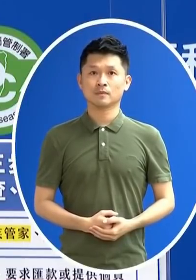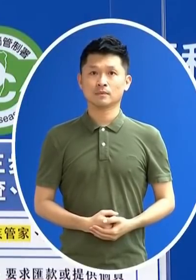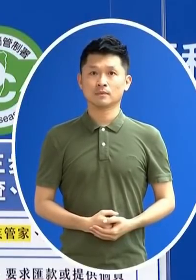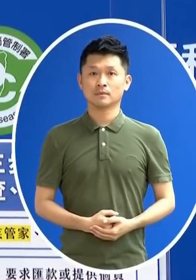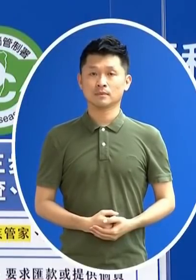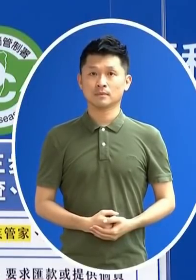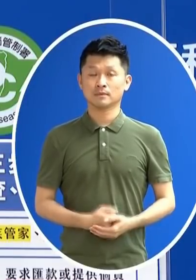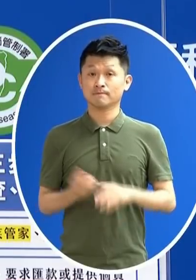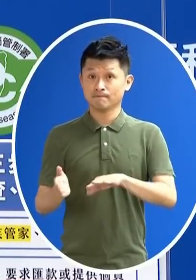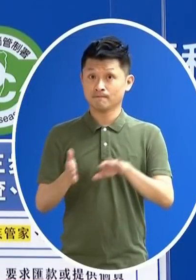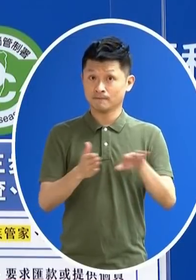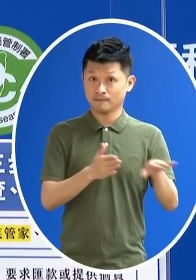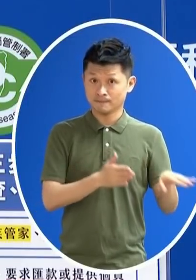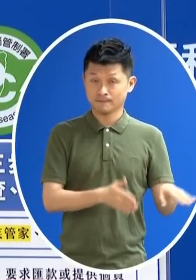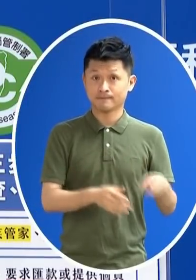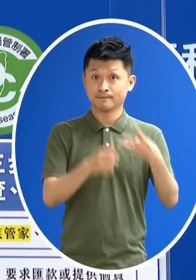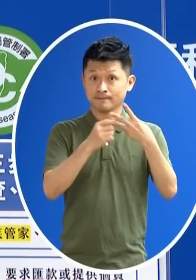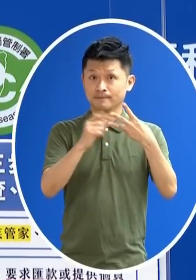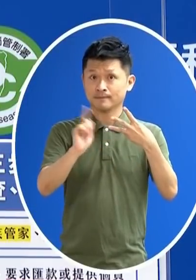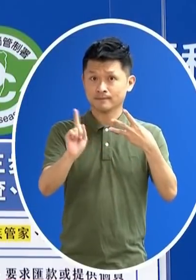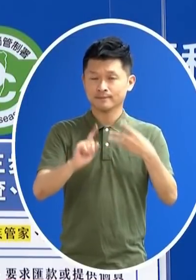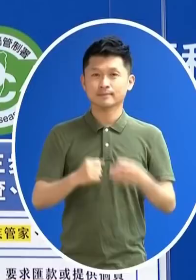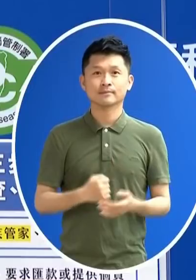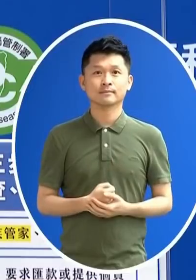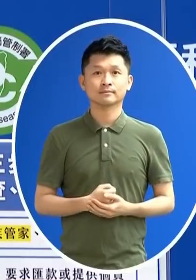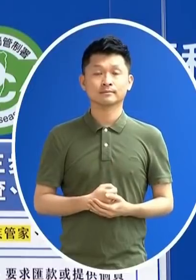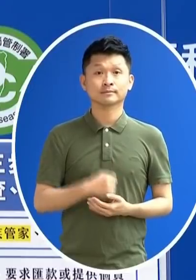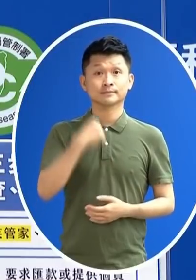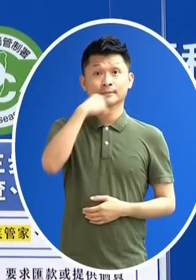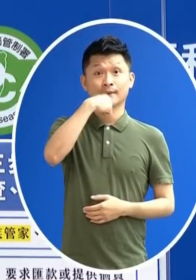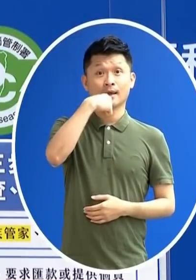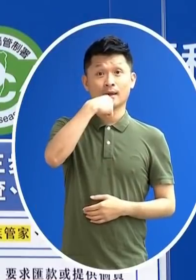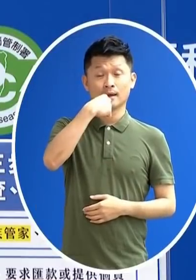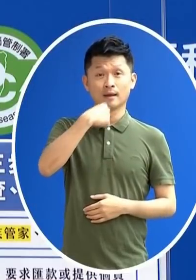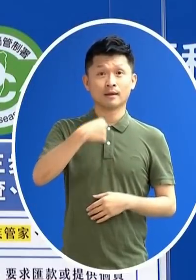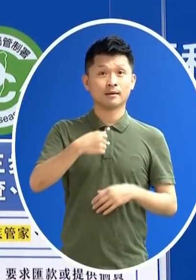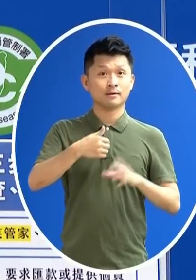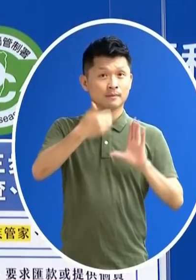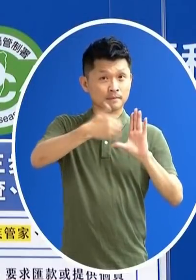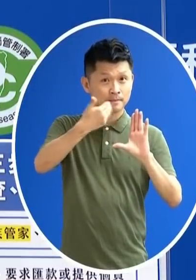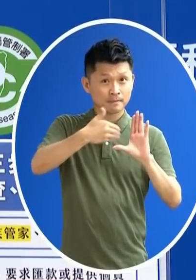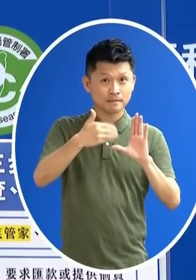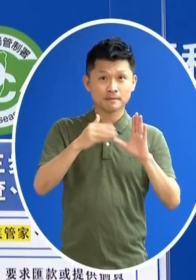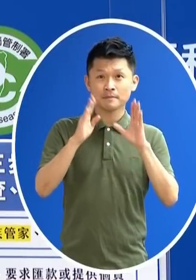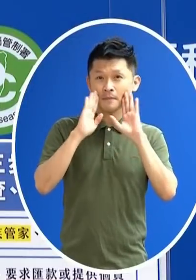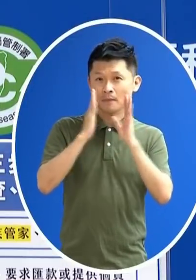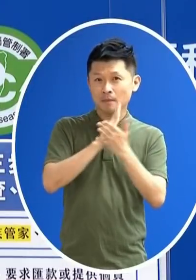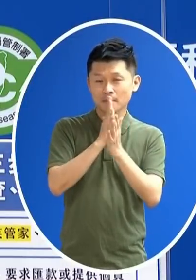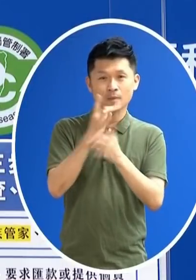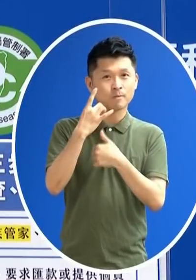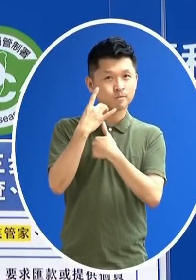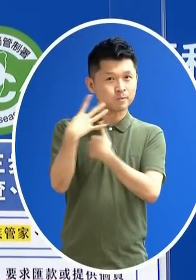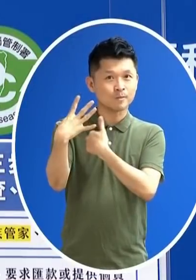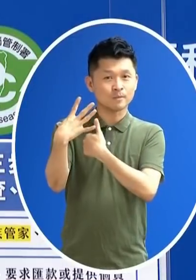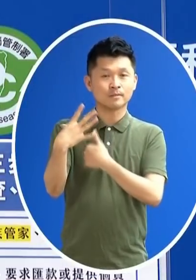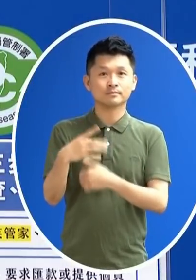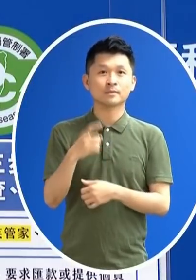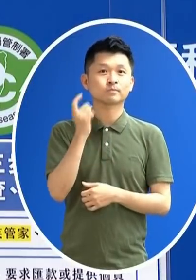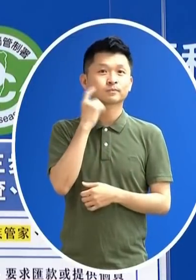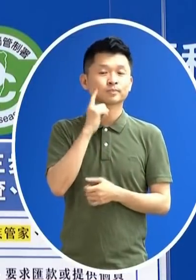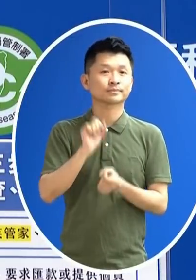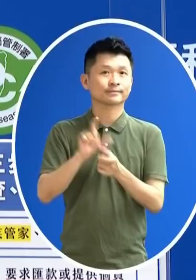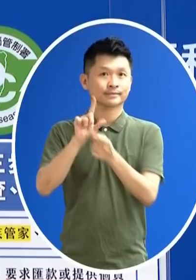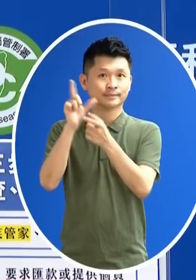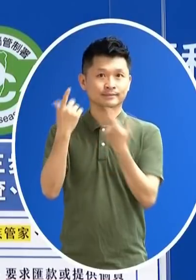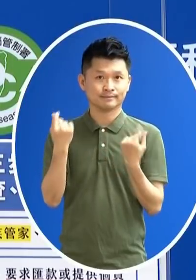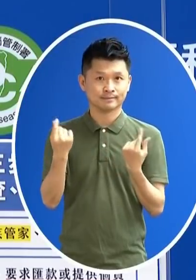那这个是利用台湾的媒体来制造的一个假讯息齁。那这个是